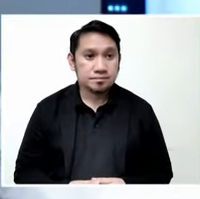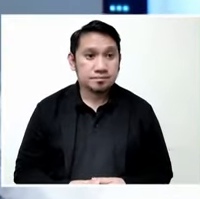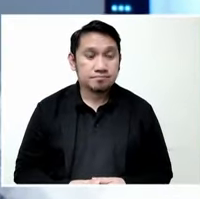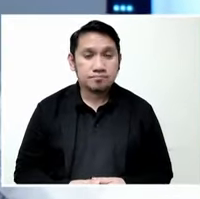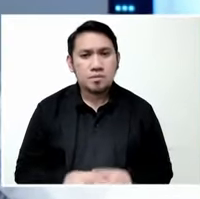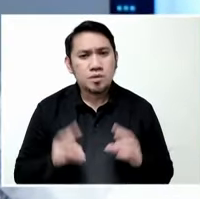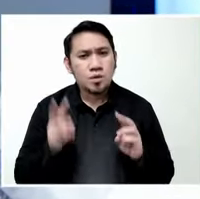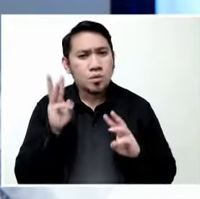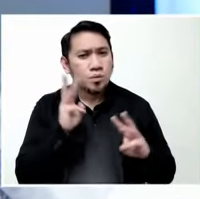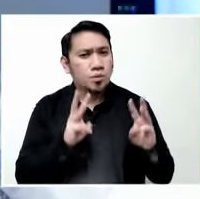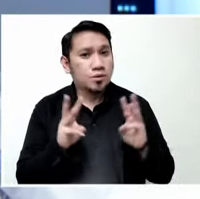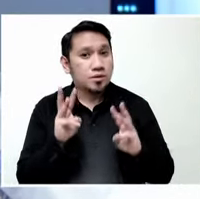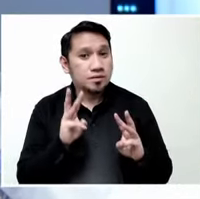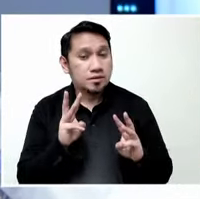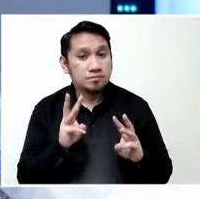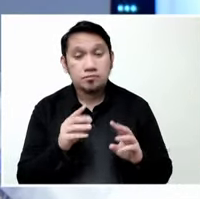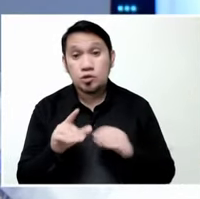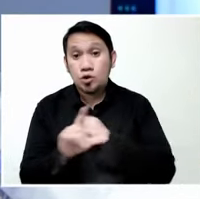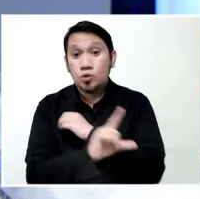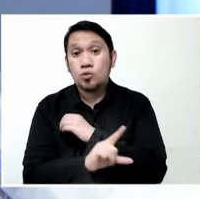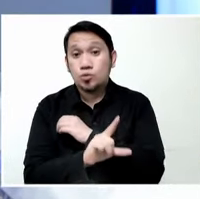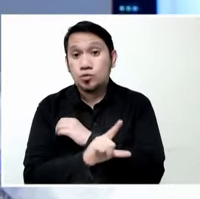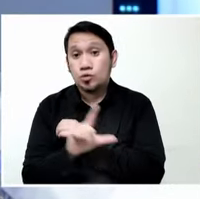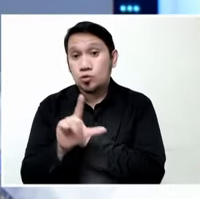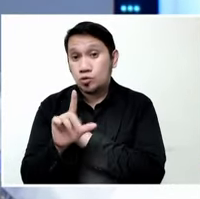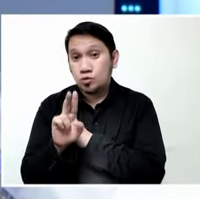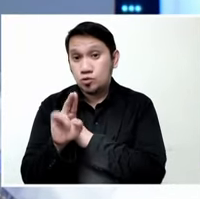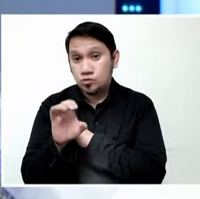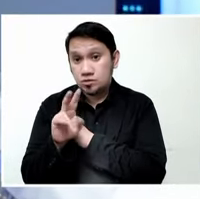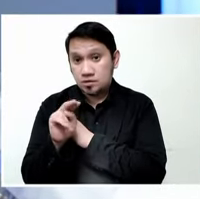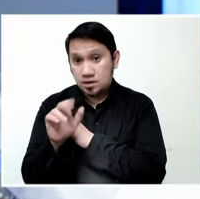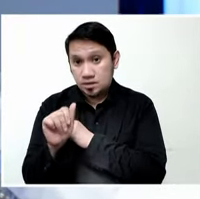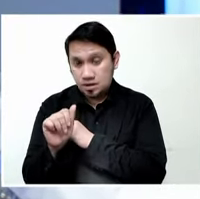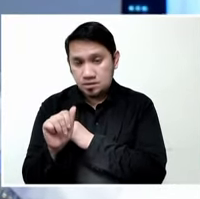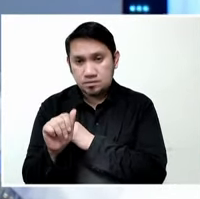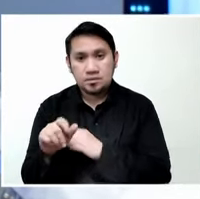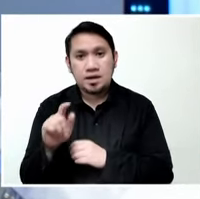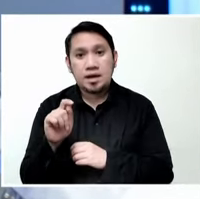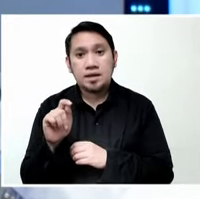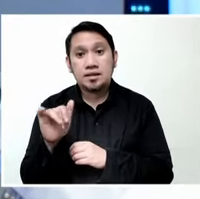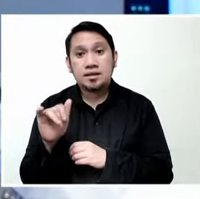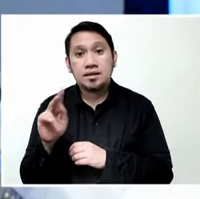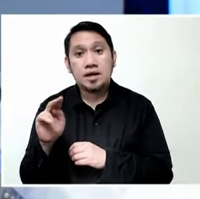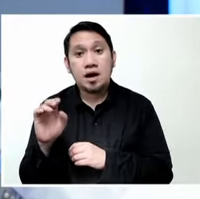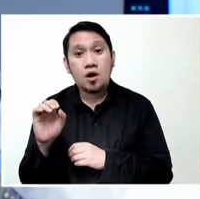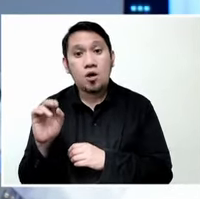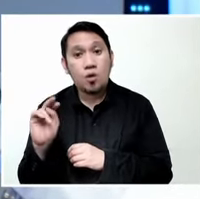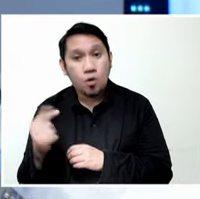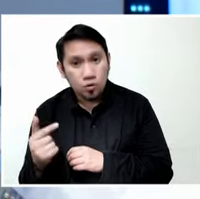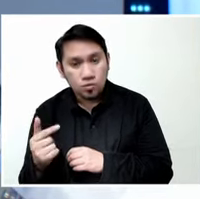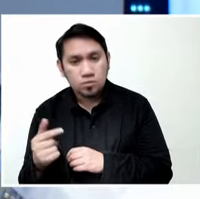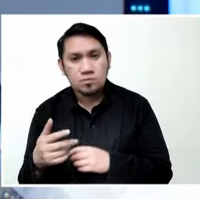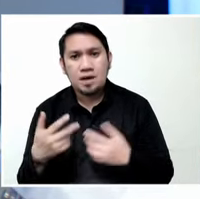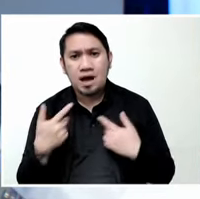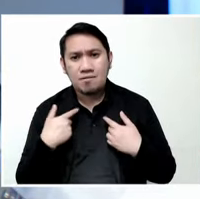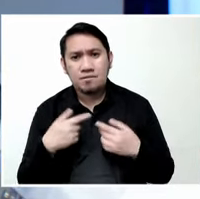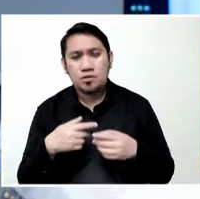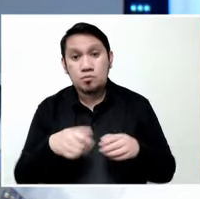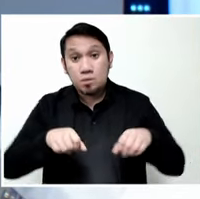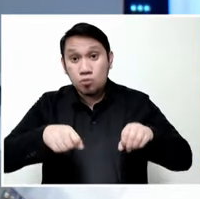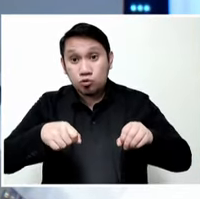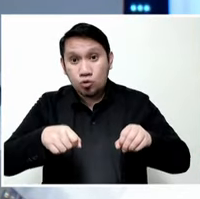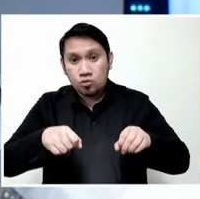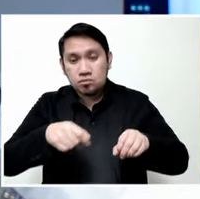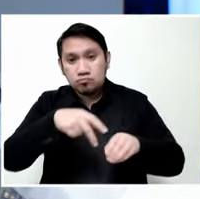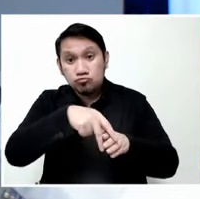Nababahala na ang mga taga Lucena at Yaong Quezon sa serye naman ng pamamaril ng mga riding in tandem. Dahil sa loob